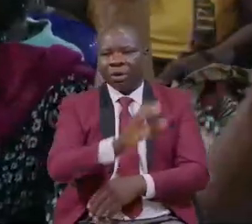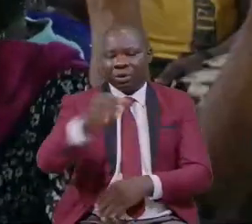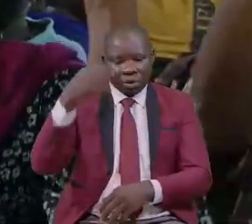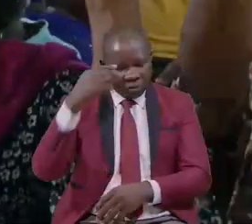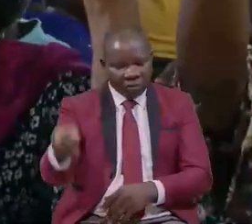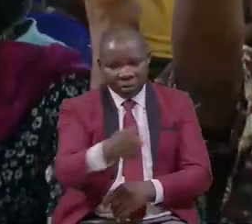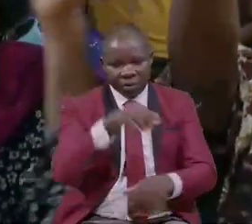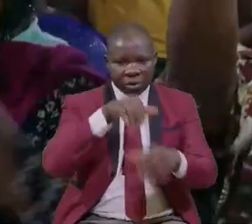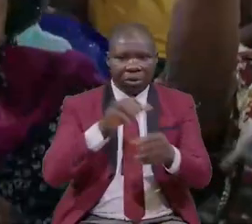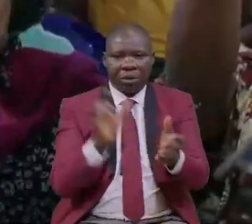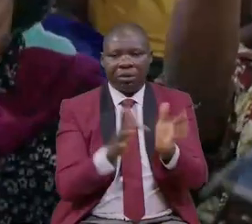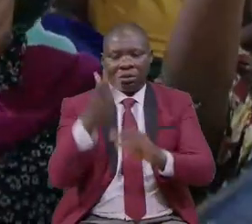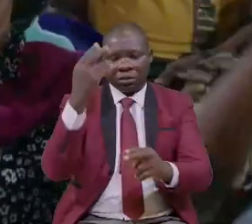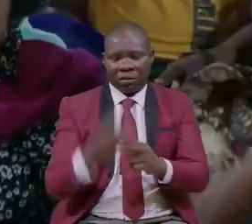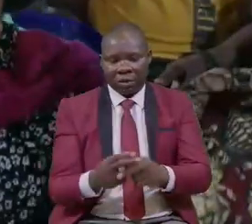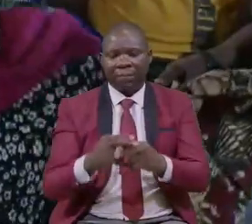toi,